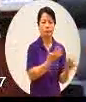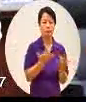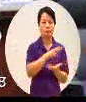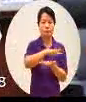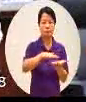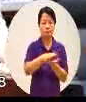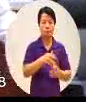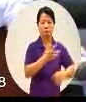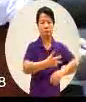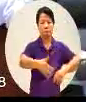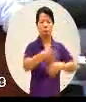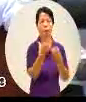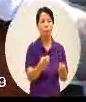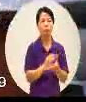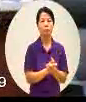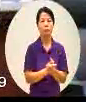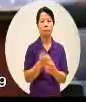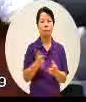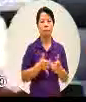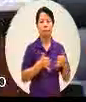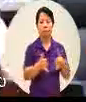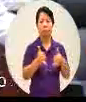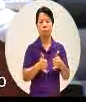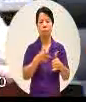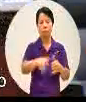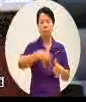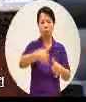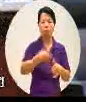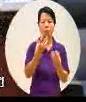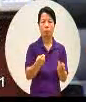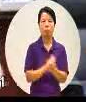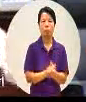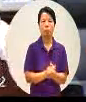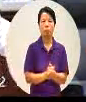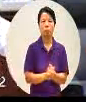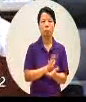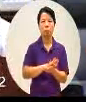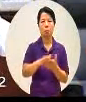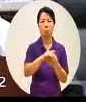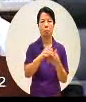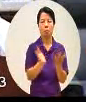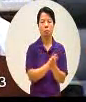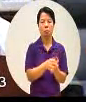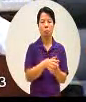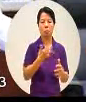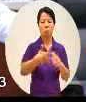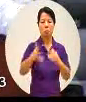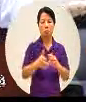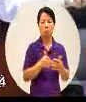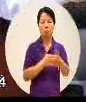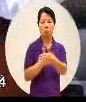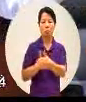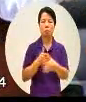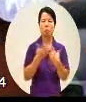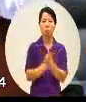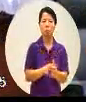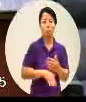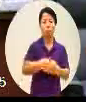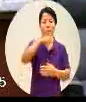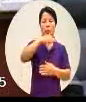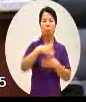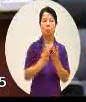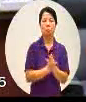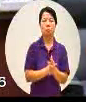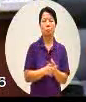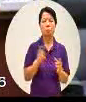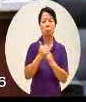准啊，伊个河道拢无清啊，拢无凿开啊，水流袂出去嘛，流袂出去就甜开，百姓